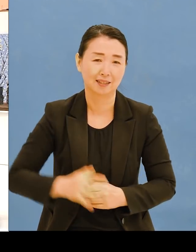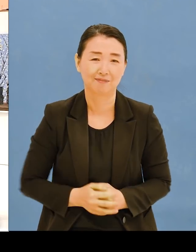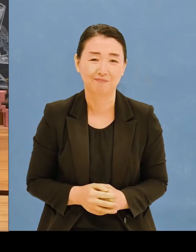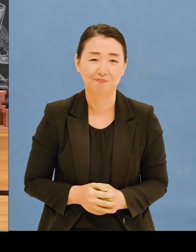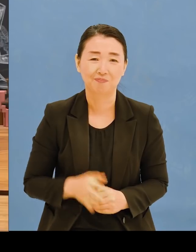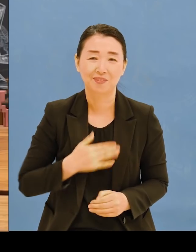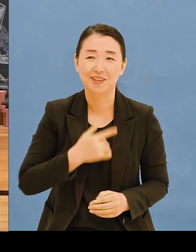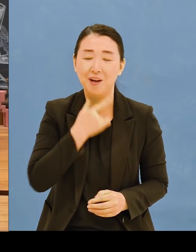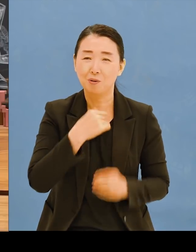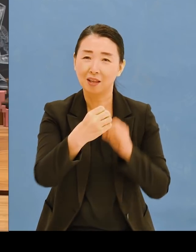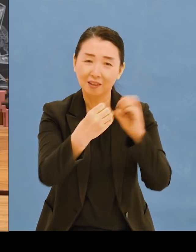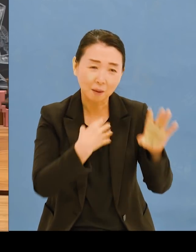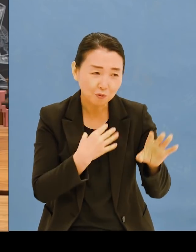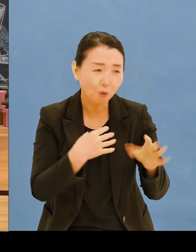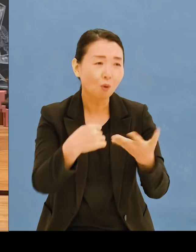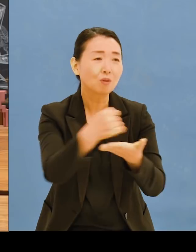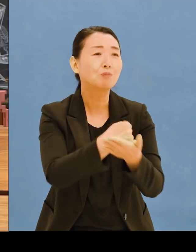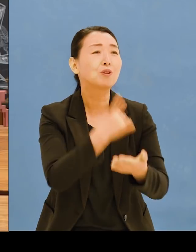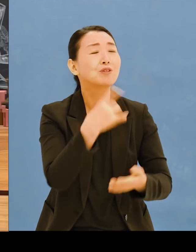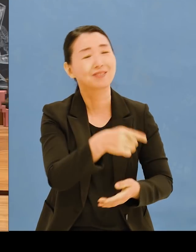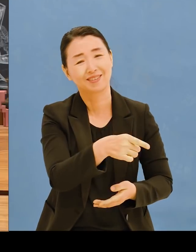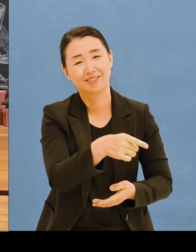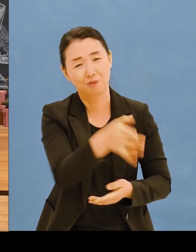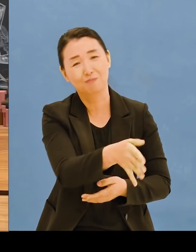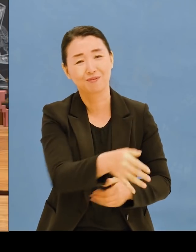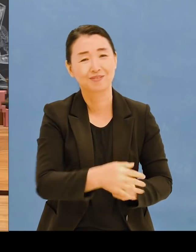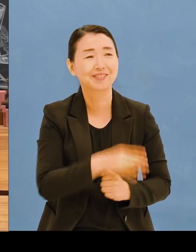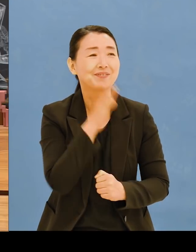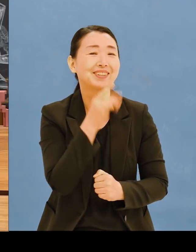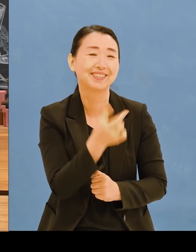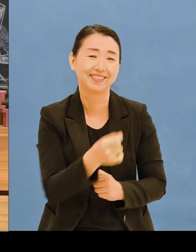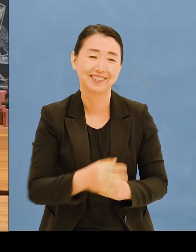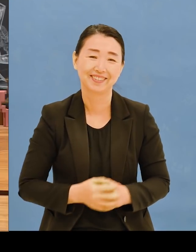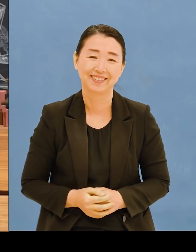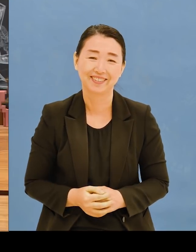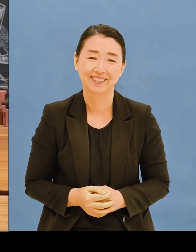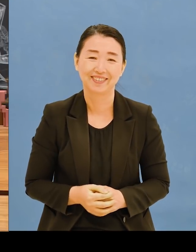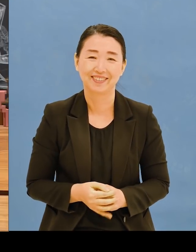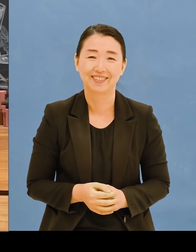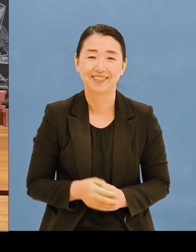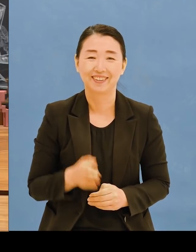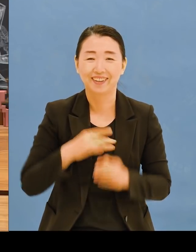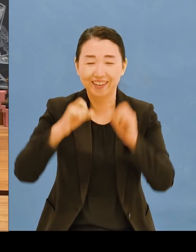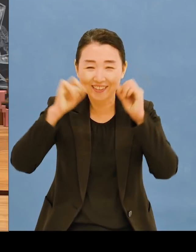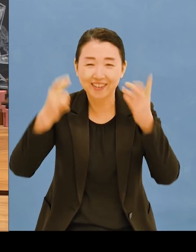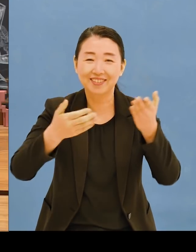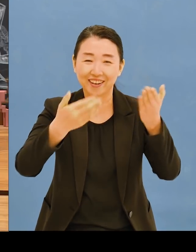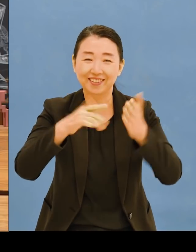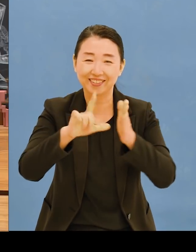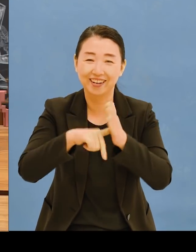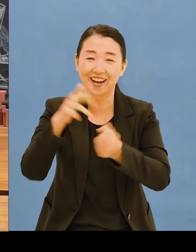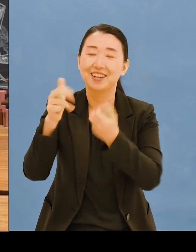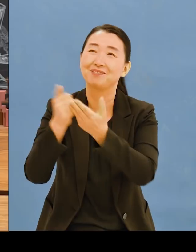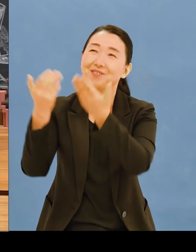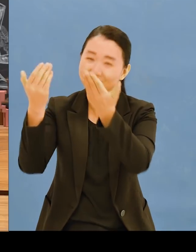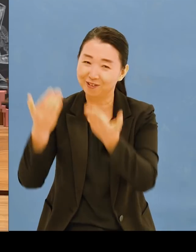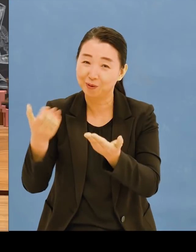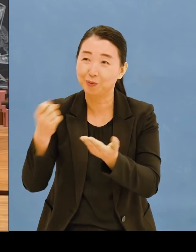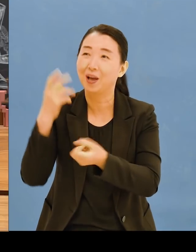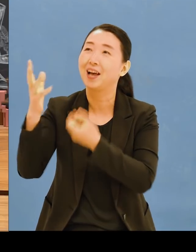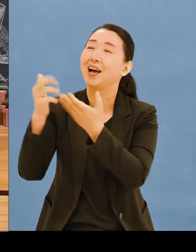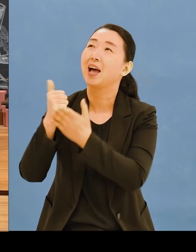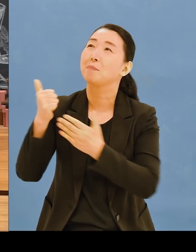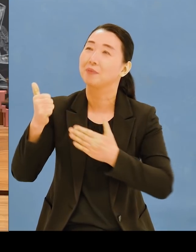거예요. 맞아요. 맞아요. 내가 원하는 답을 준다면 그건 점쟁이밖에 안 되는 거거든요. 맞아요. 그게 맞습니다. 그거를 깨우치게 하는 시간을 하나님께서 주시는